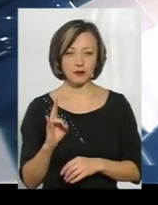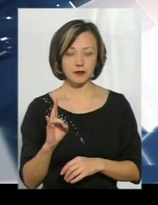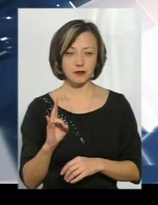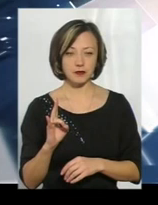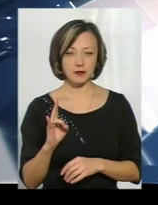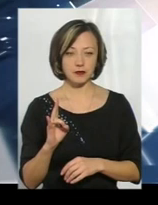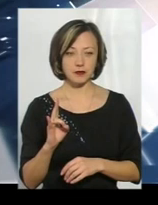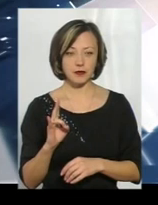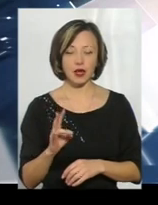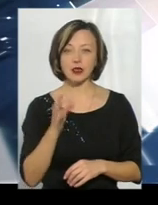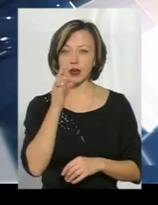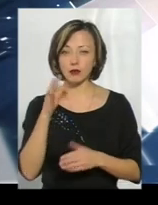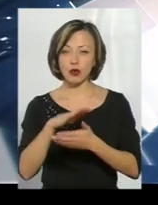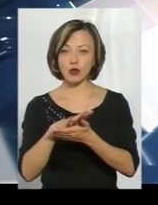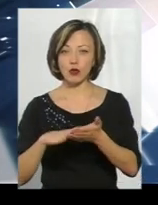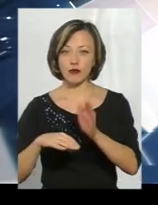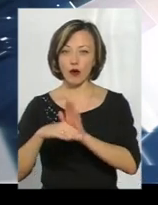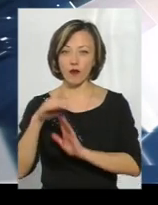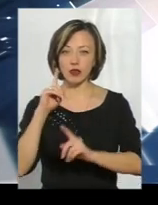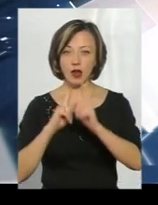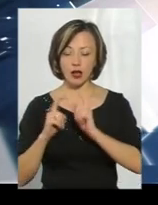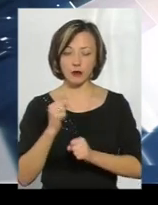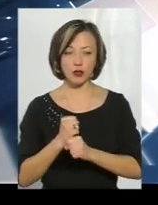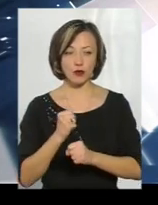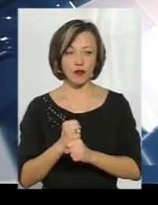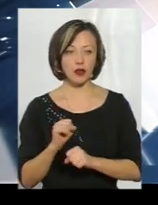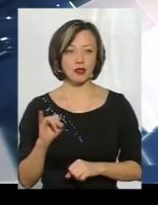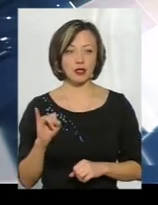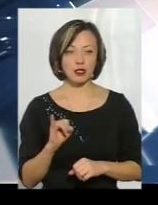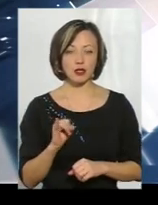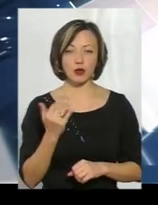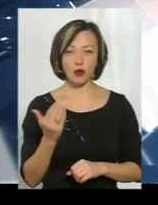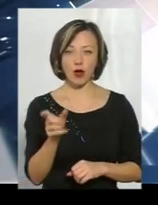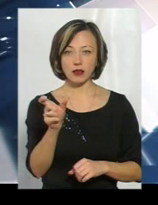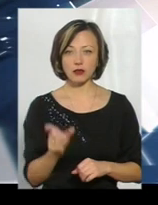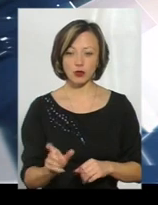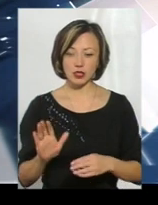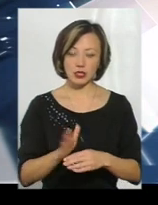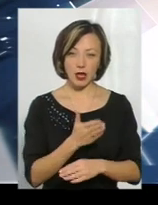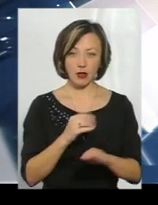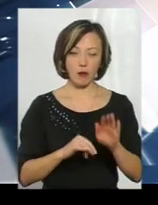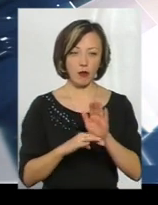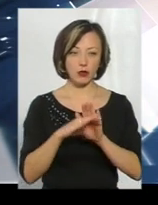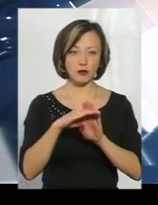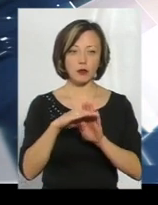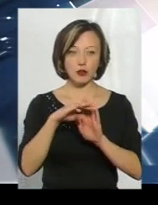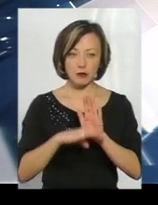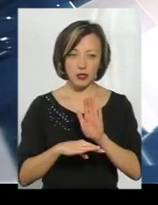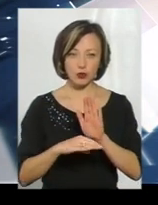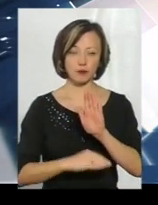скаже, що він буде продовжувати працювати в Верховній Раді, і його кандидатура буде знята, і по списку